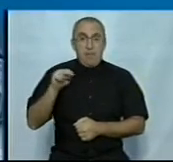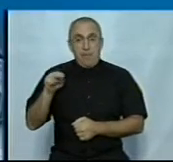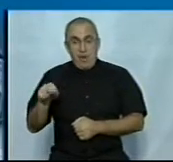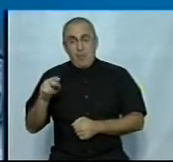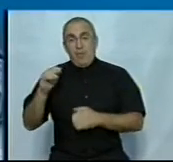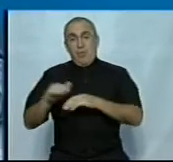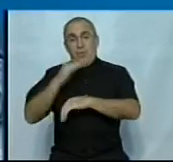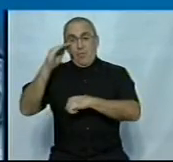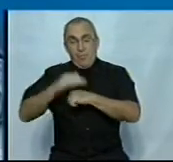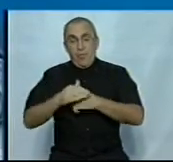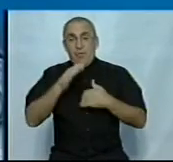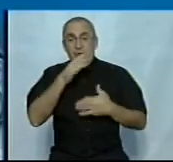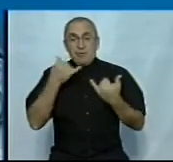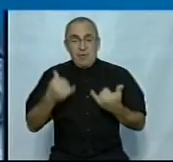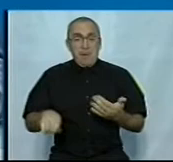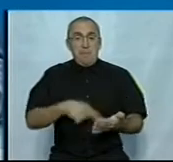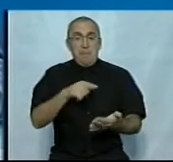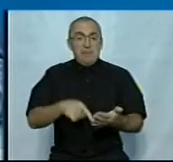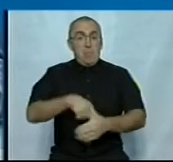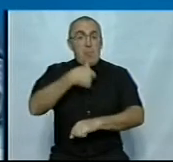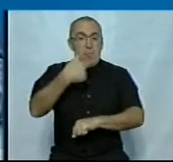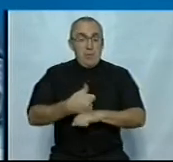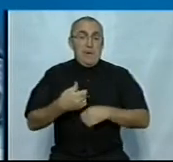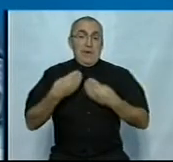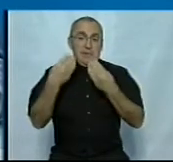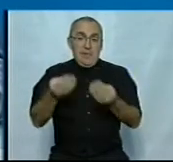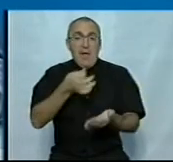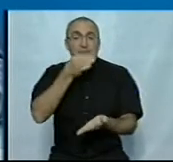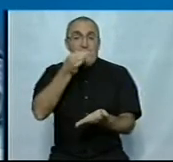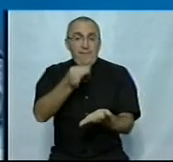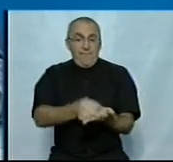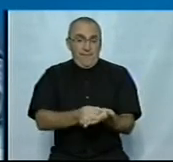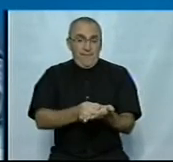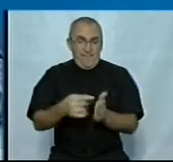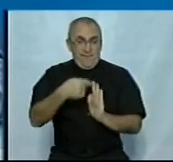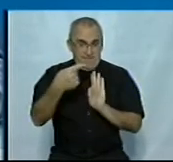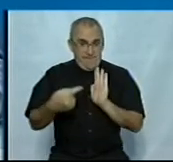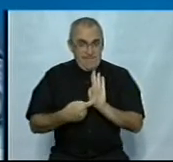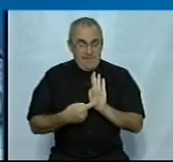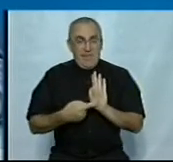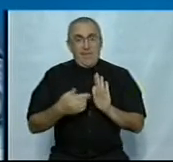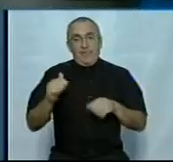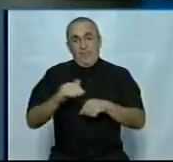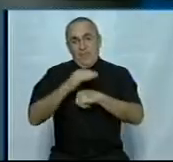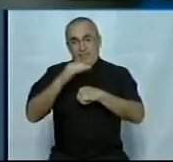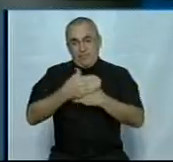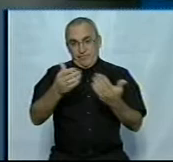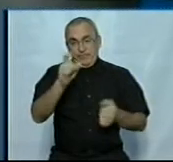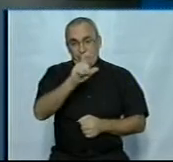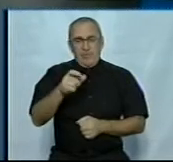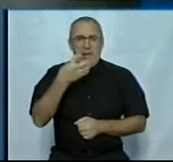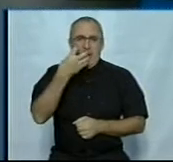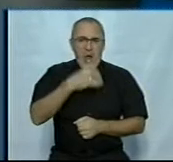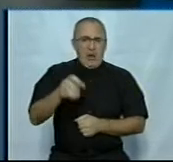І саме час міському голові дати відповідь на ці питання. Добрий вечір, шановні друзі. Абсолютно